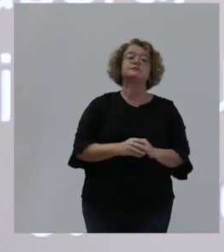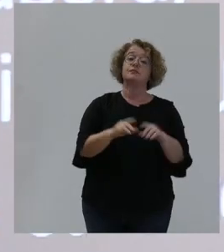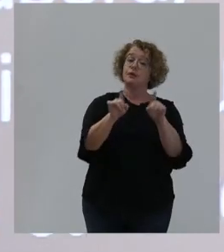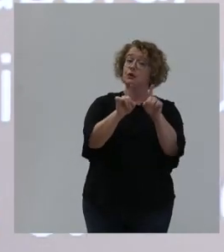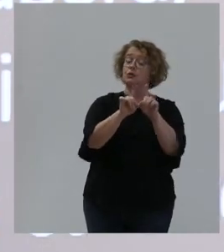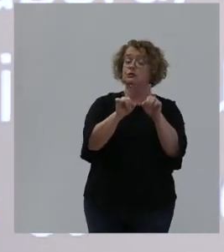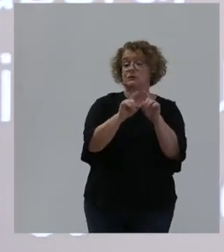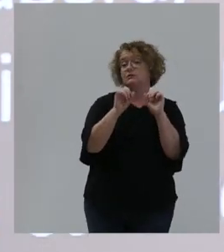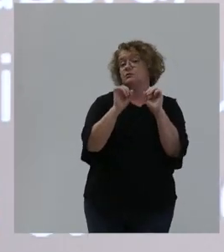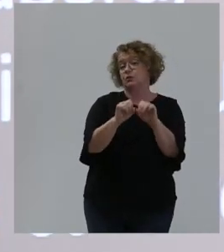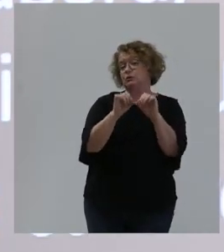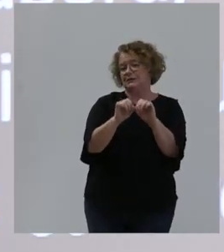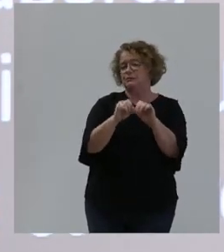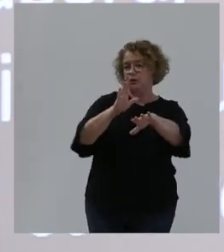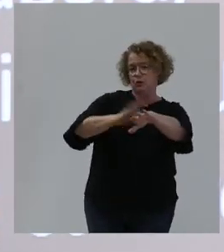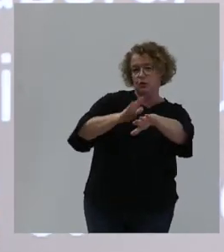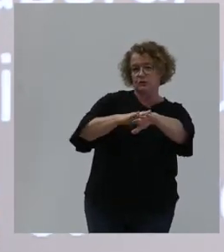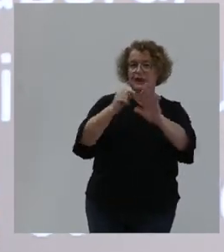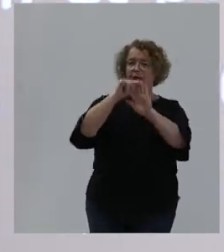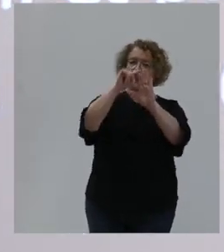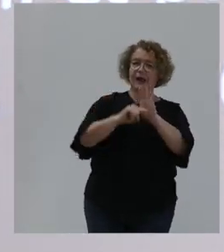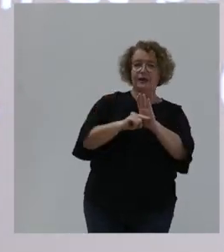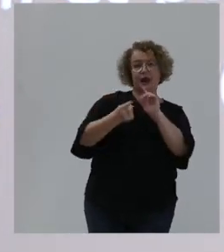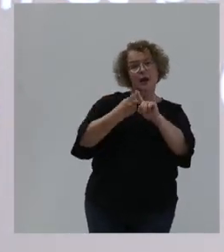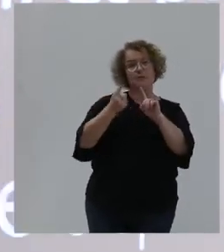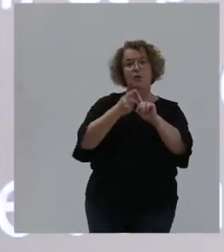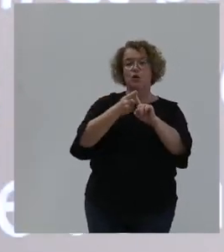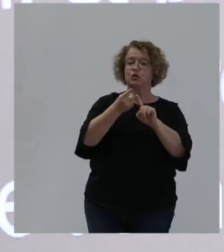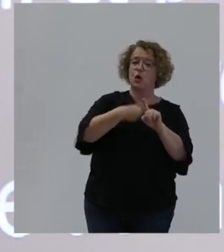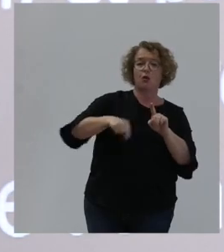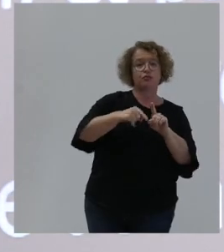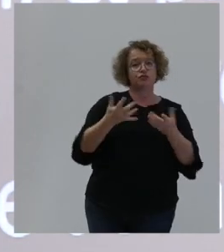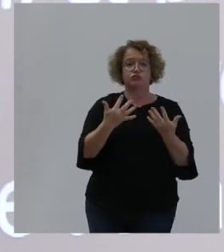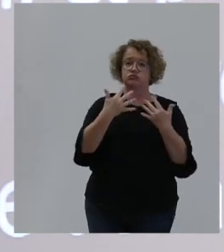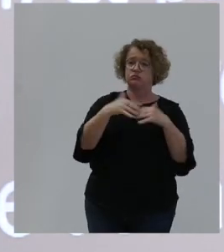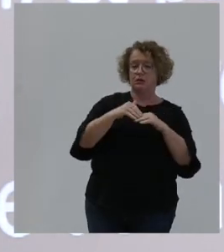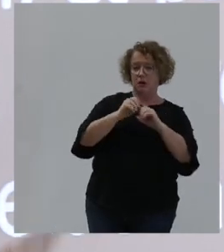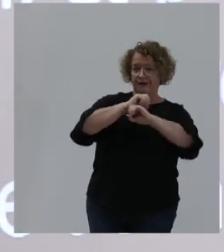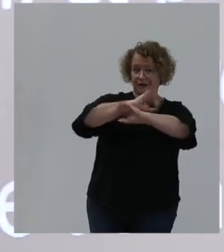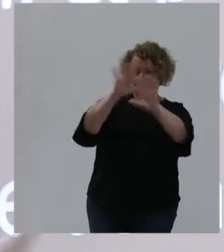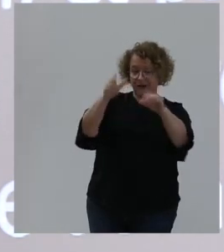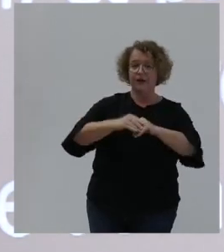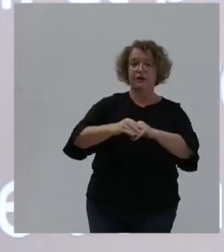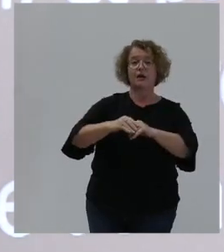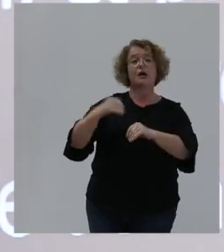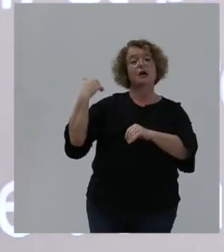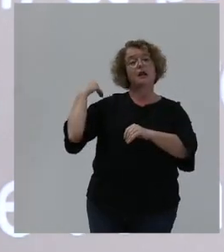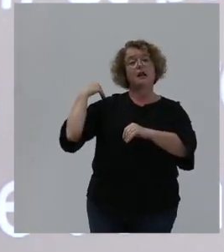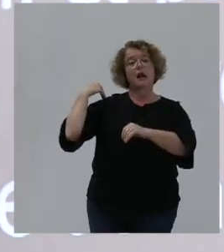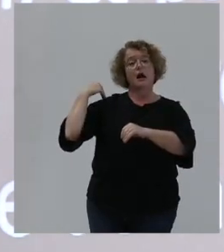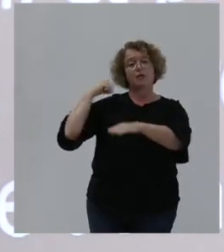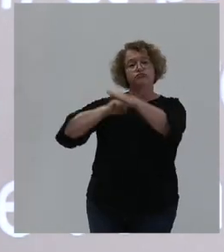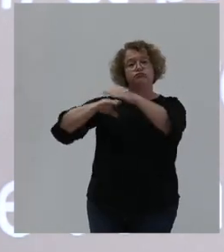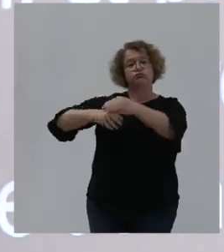Peut-être deux choses pour rendre ce débat le plus inclusif possible. Il y a donc un transcript derrière